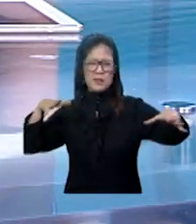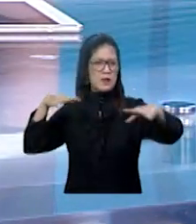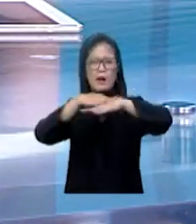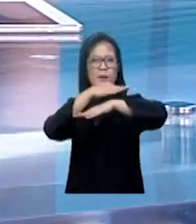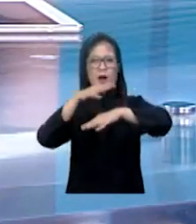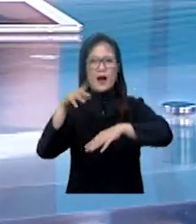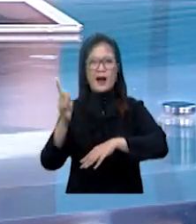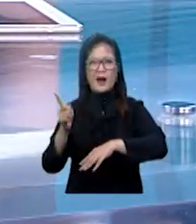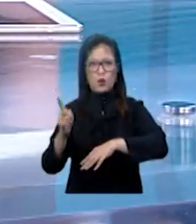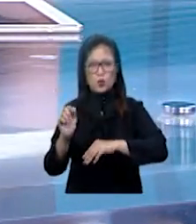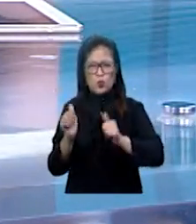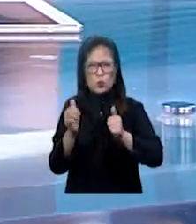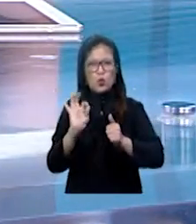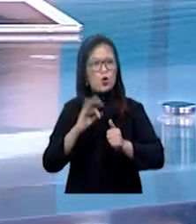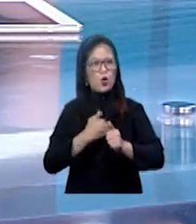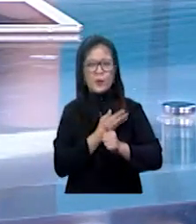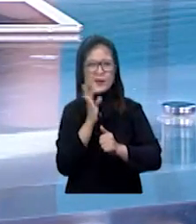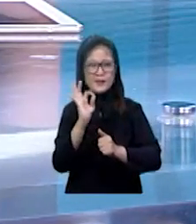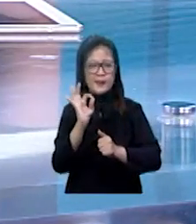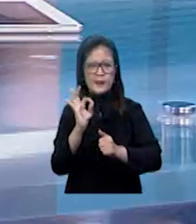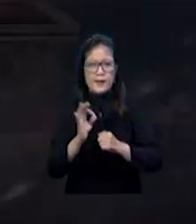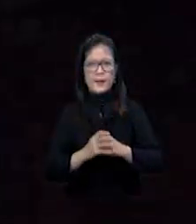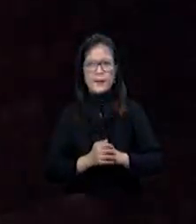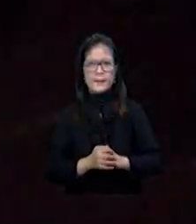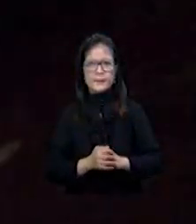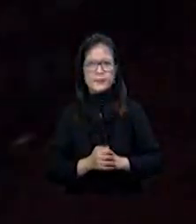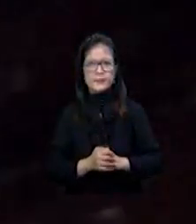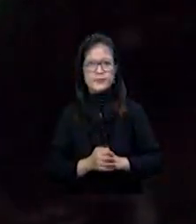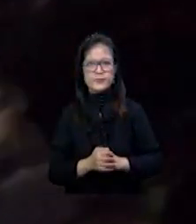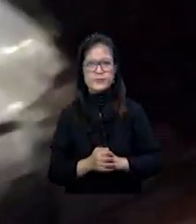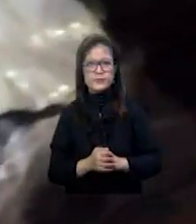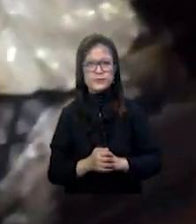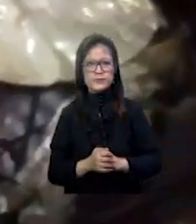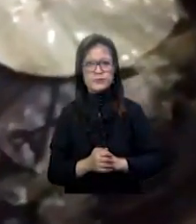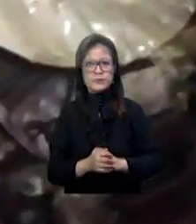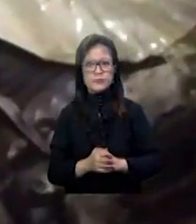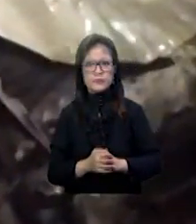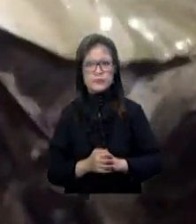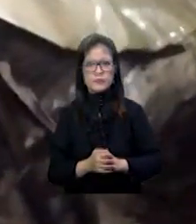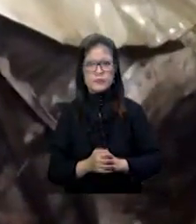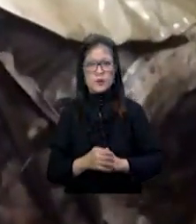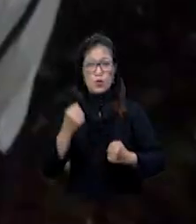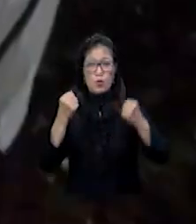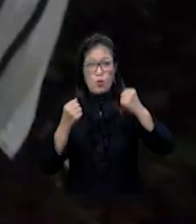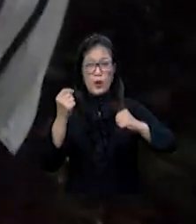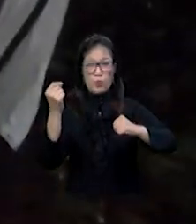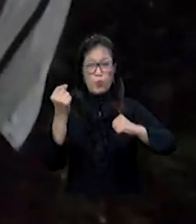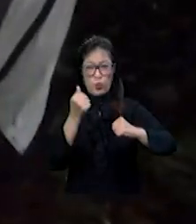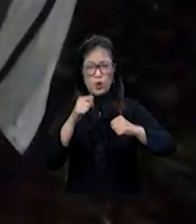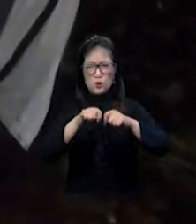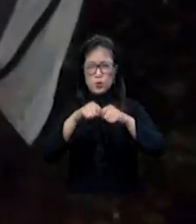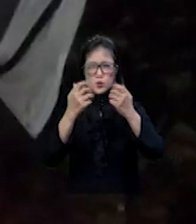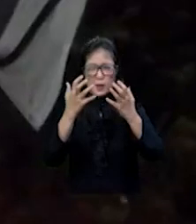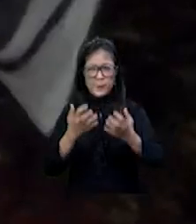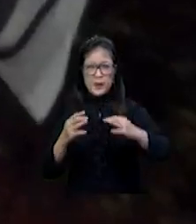angkot beruntung tidak ada korban jiwa dalam kejadian ini mobil putih di Ringsek setelah